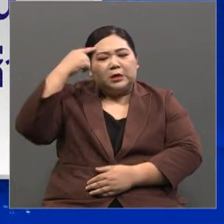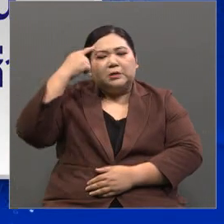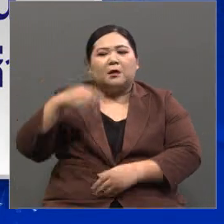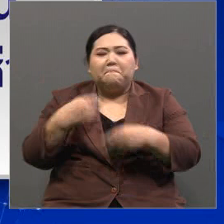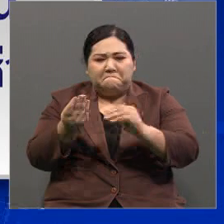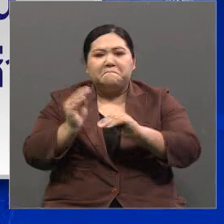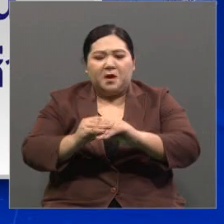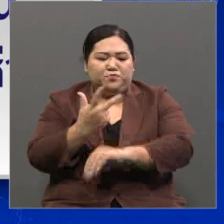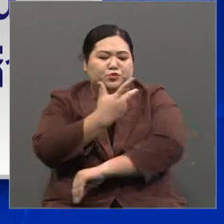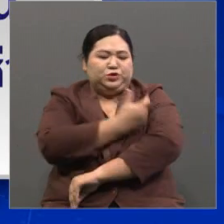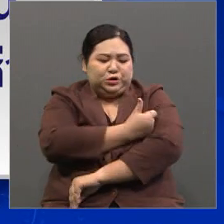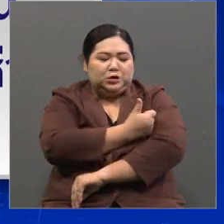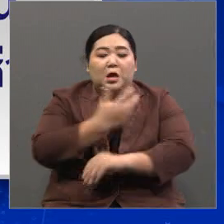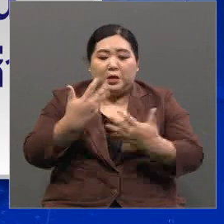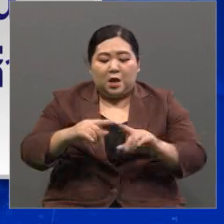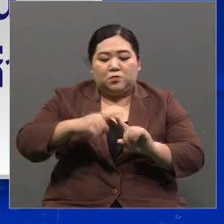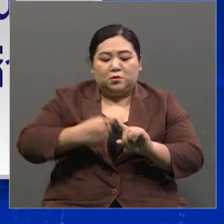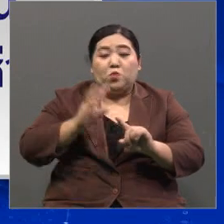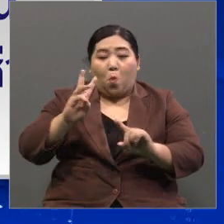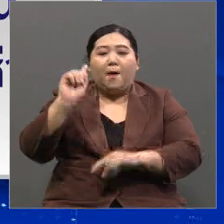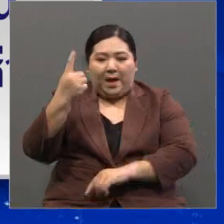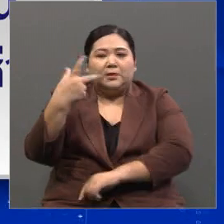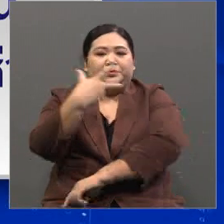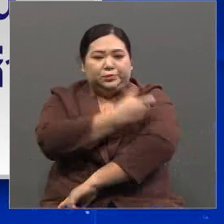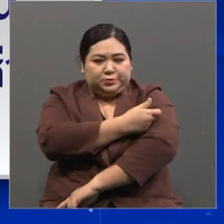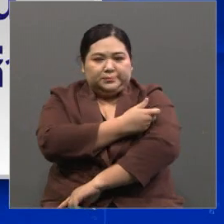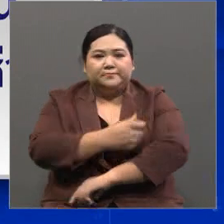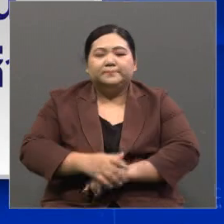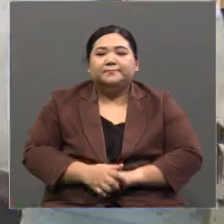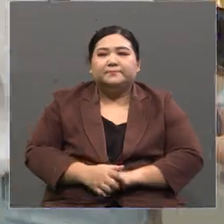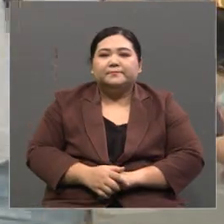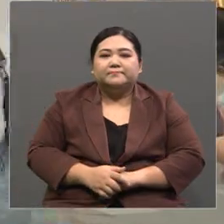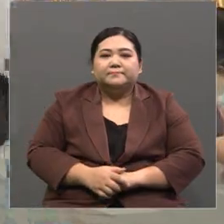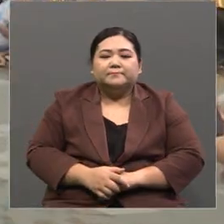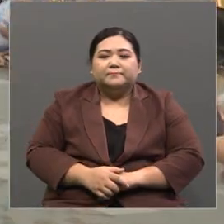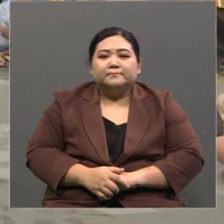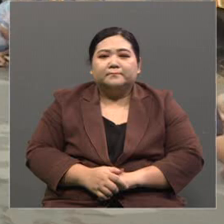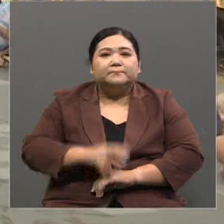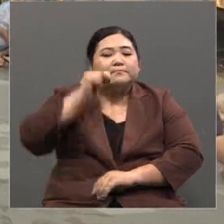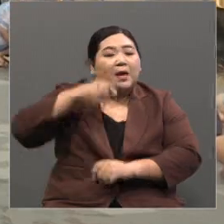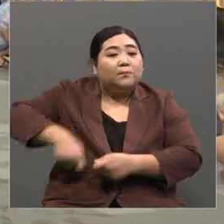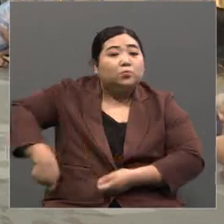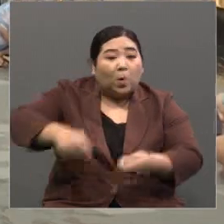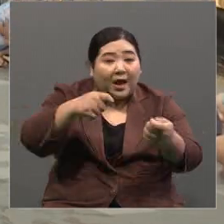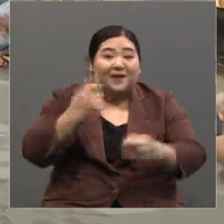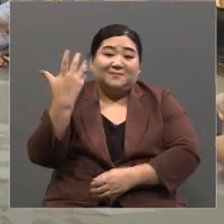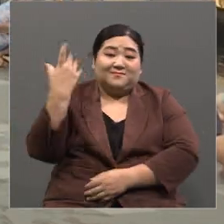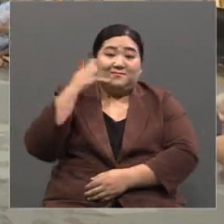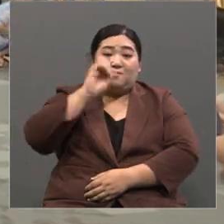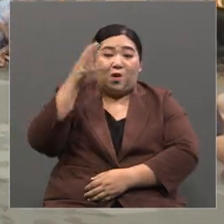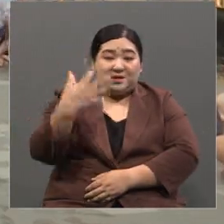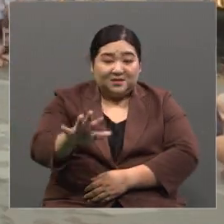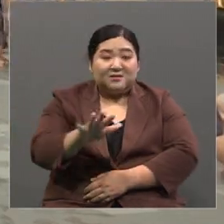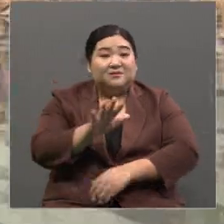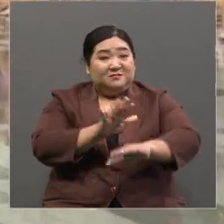ดเข็มกระตุ้นห่างกัน6เดือนค่ะ มาดูคำแนะนำกันต่อโดยเฉพาะช่วงหลังสงกรานต์เราบอกมาตั้งแต่เมื่อวานนี้เน้นย้ำ